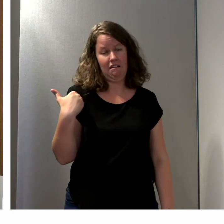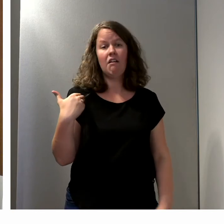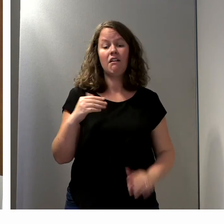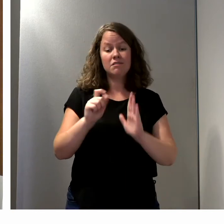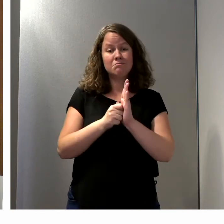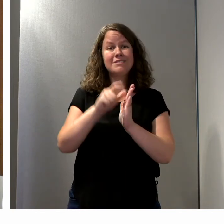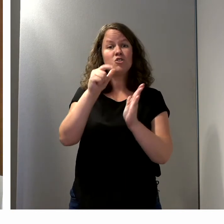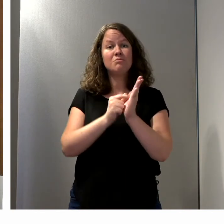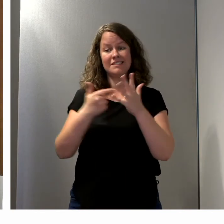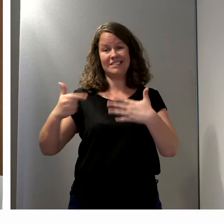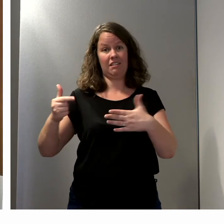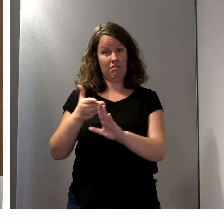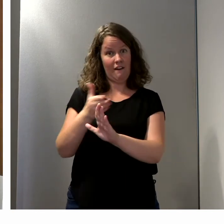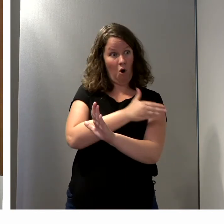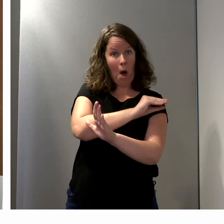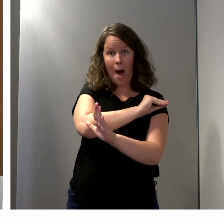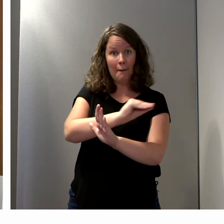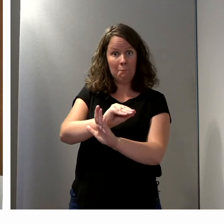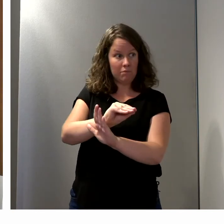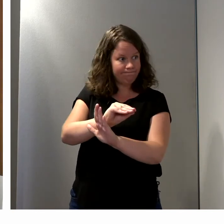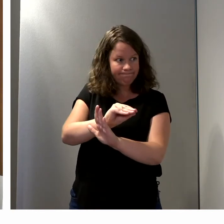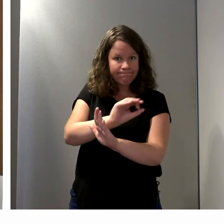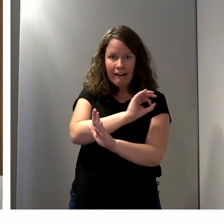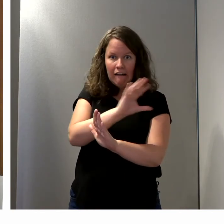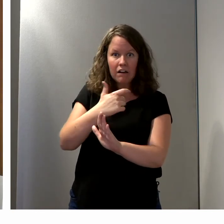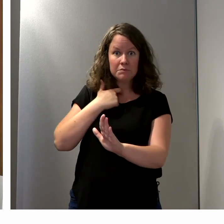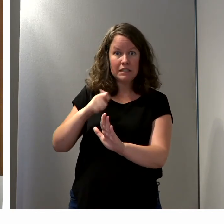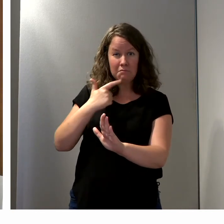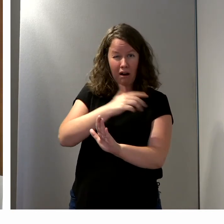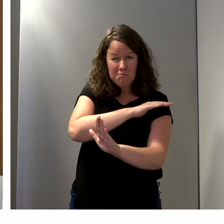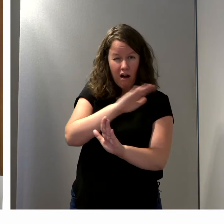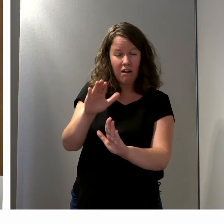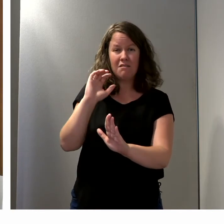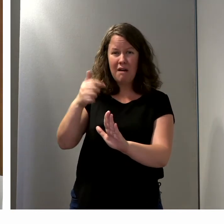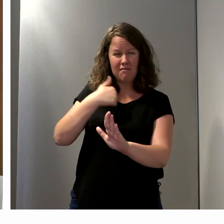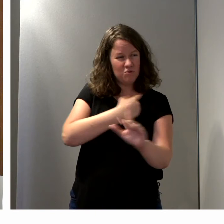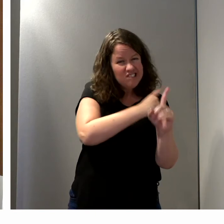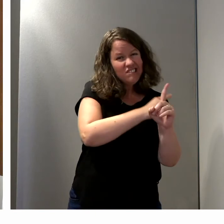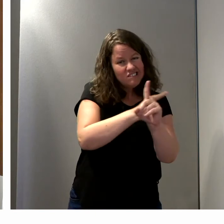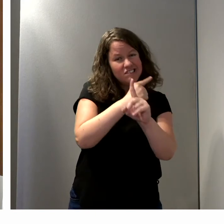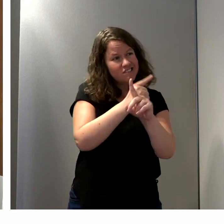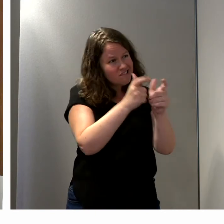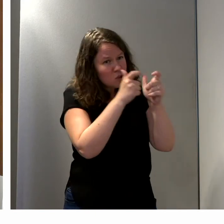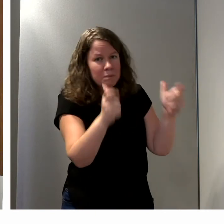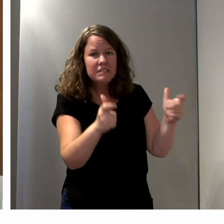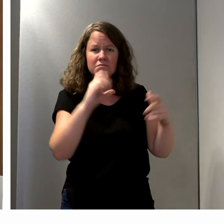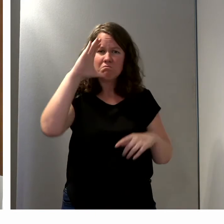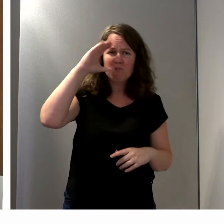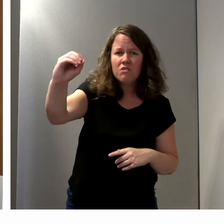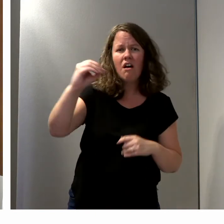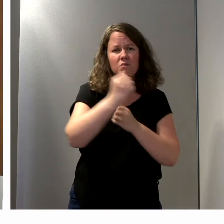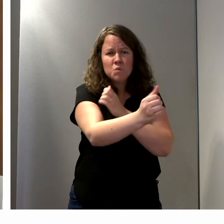se passait rien. On allait pourtant à la rencontre des industriels, des distributeurs, des acteurs du jeu vidéo, et